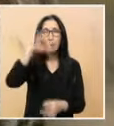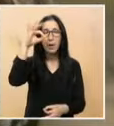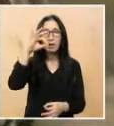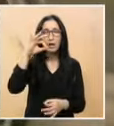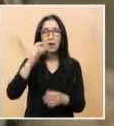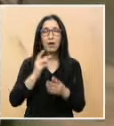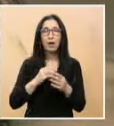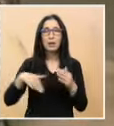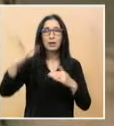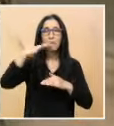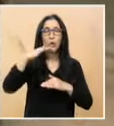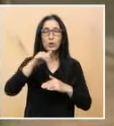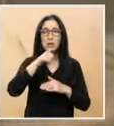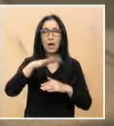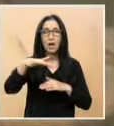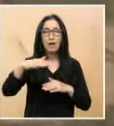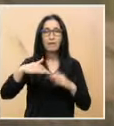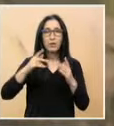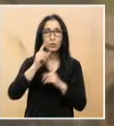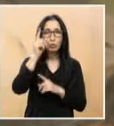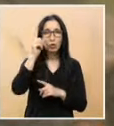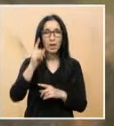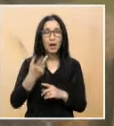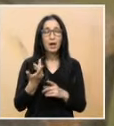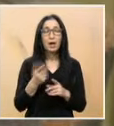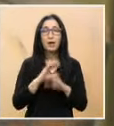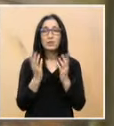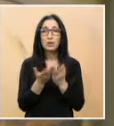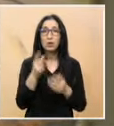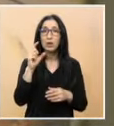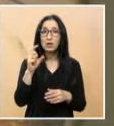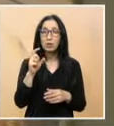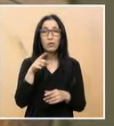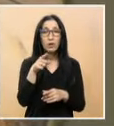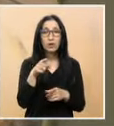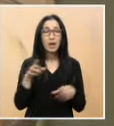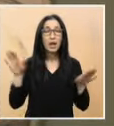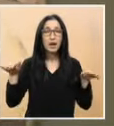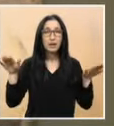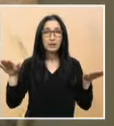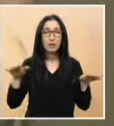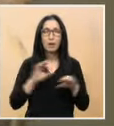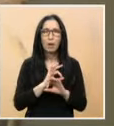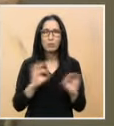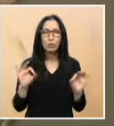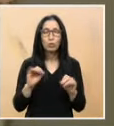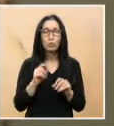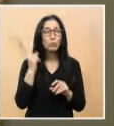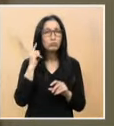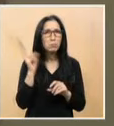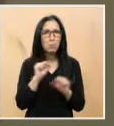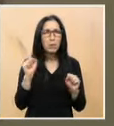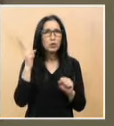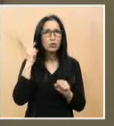си е доста студено. Интересното при совичката, при кукумявката, а и при всичките сови е, че те летят